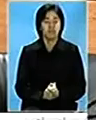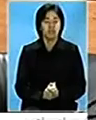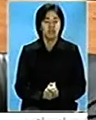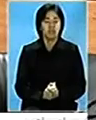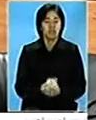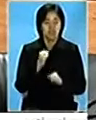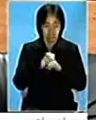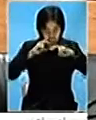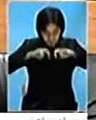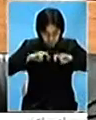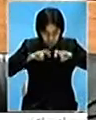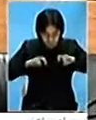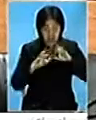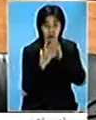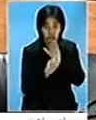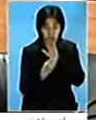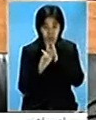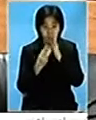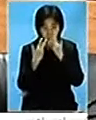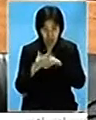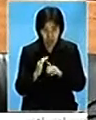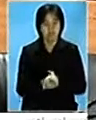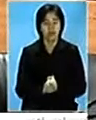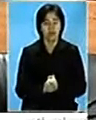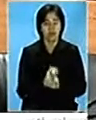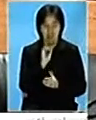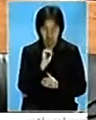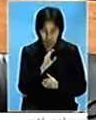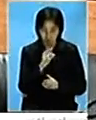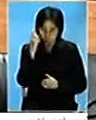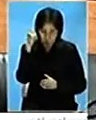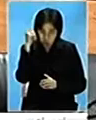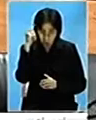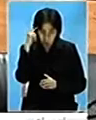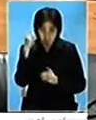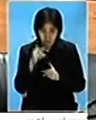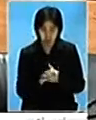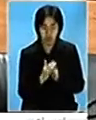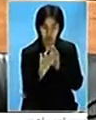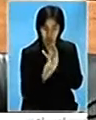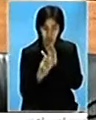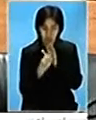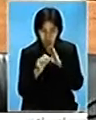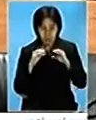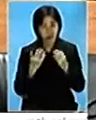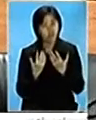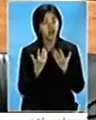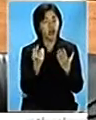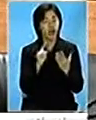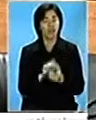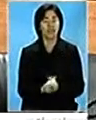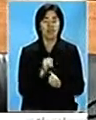ไปทำวิจัยไปอบรมเขาแล้วนะครับไปบอกเขาว่าอย่างนี้แต่เวลาท่านไปอบรมเวลาเขามาสัมมนาเขาก็บอกว่า